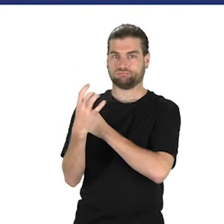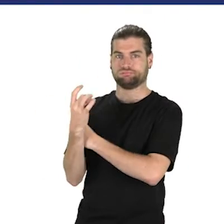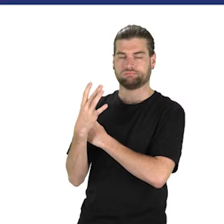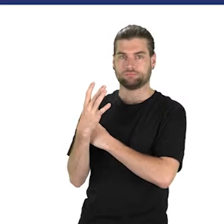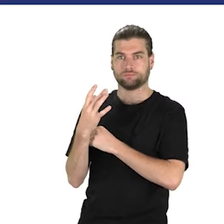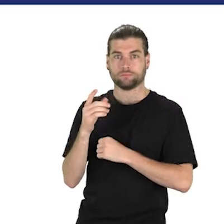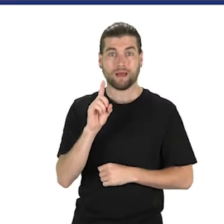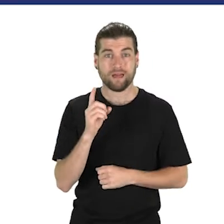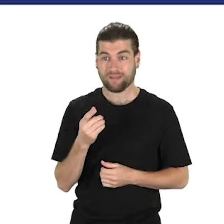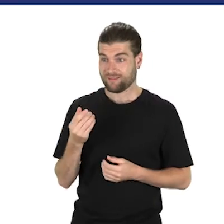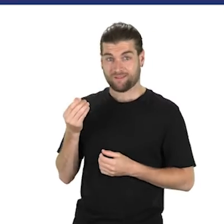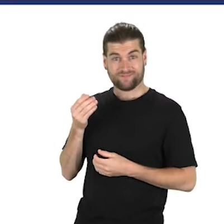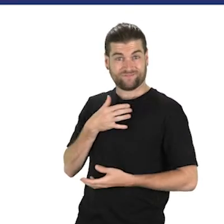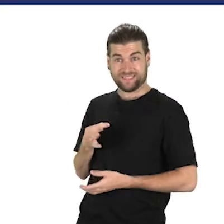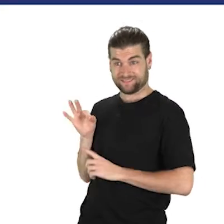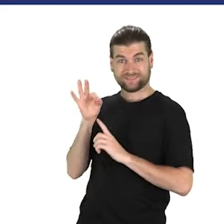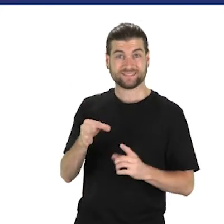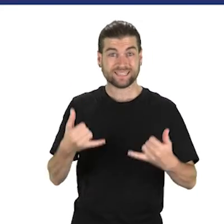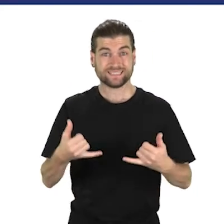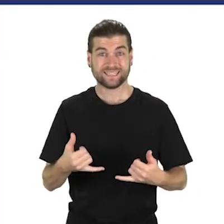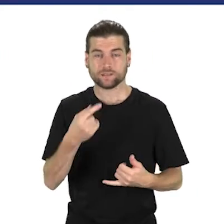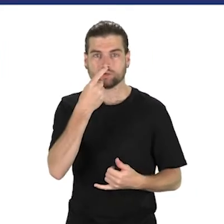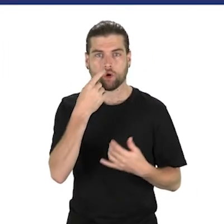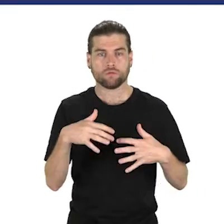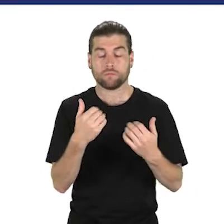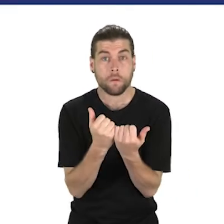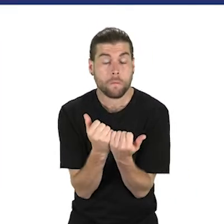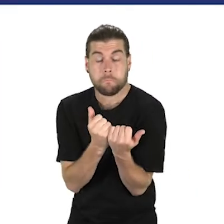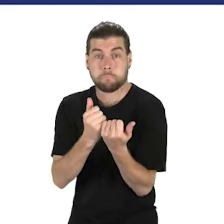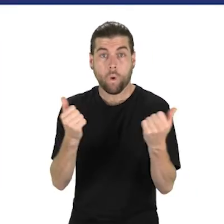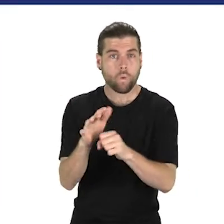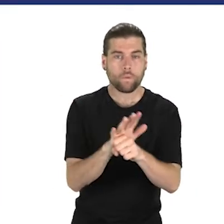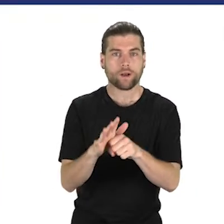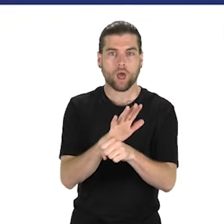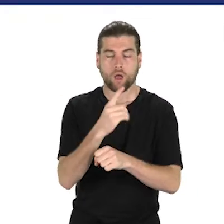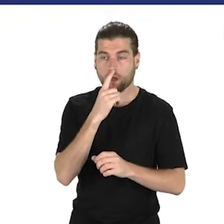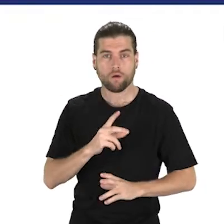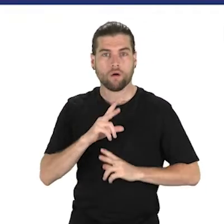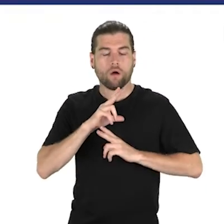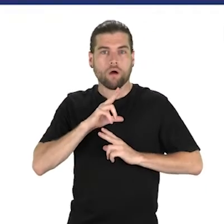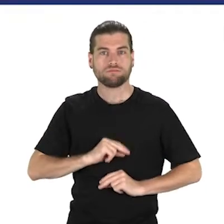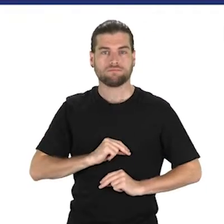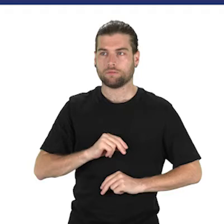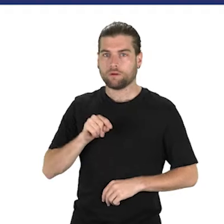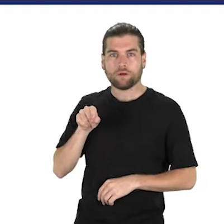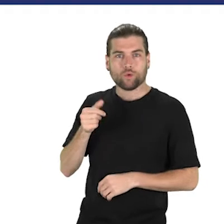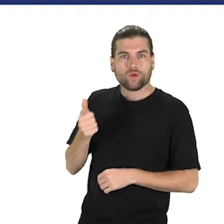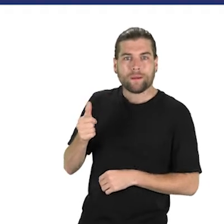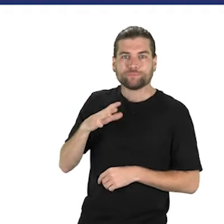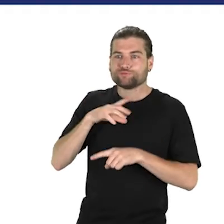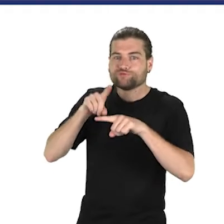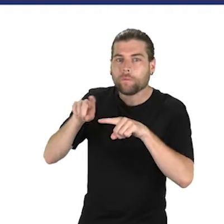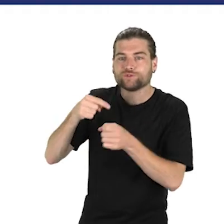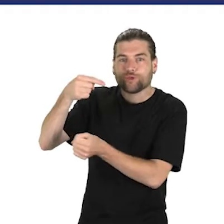refus. Mais depuis que mon fils a mis ses pieds ici, je vous dis, c'est la différence totale. Je suis soulagée.